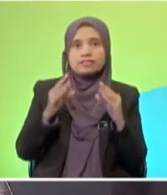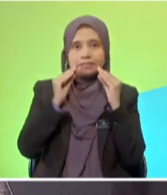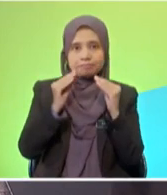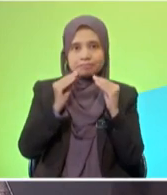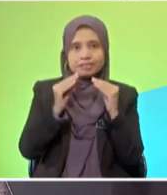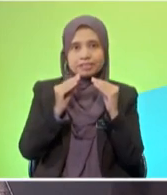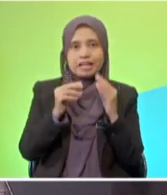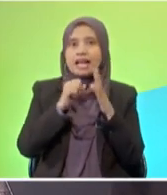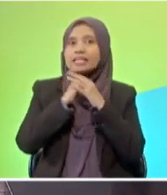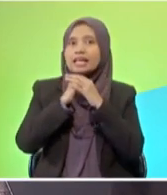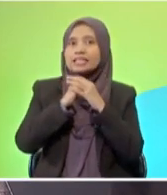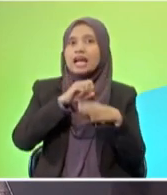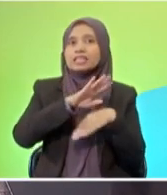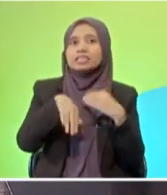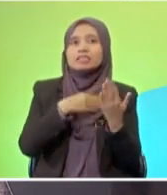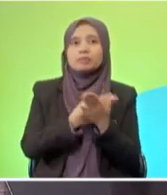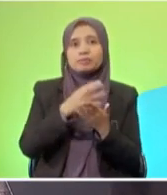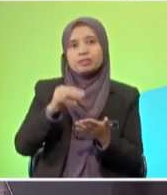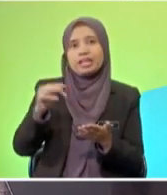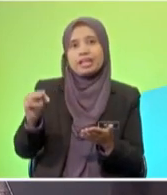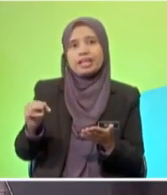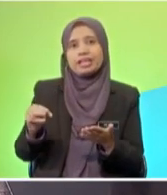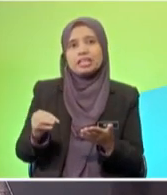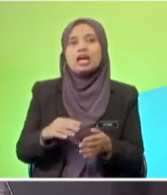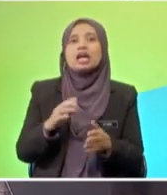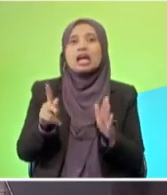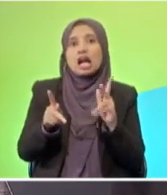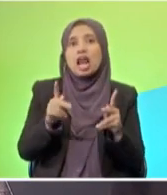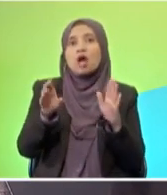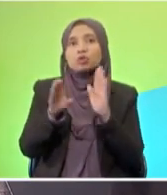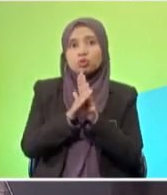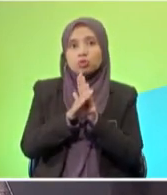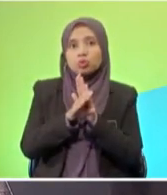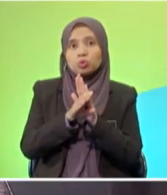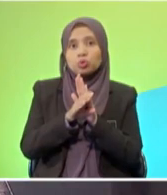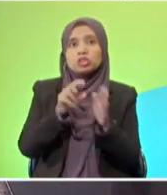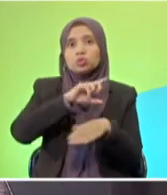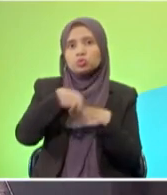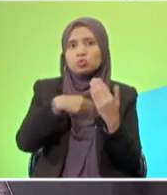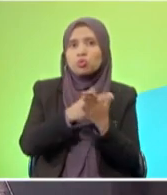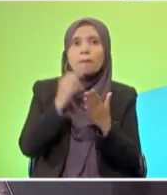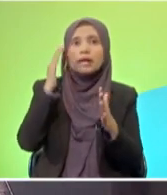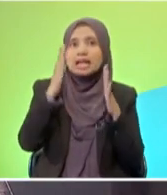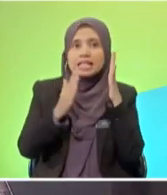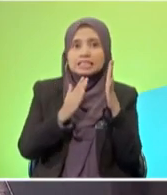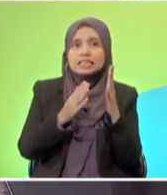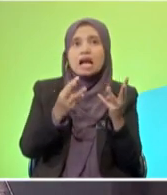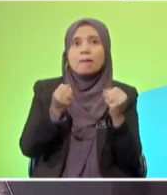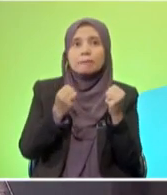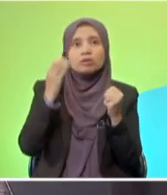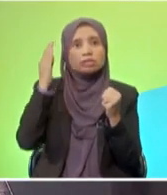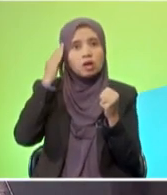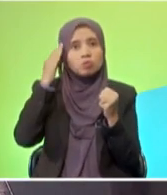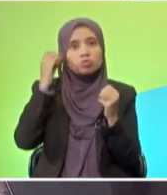jawabannya juga kepada semua murid-murid jadi Ustaz kalau contoh murid-murid kita di seluruh Indonesia bahkan di Google ini ndak tahu ee